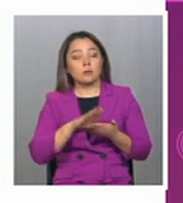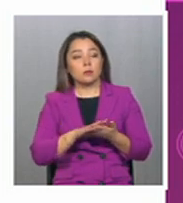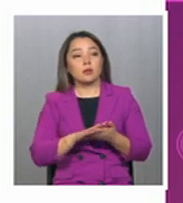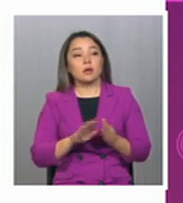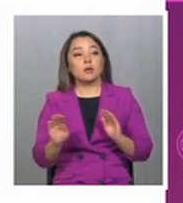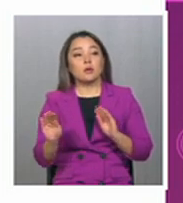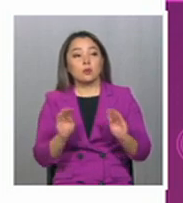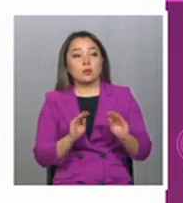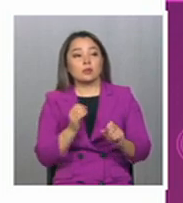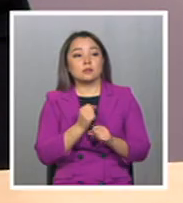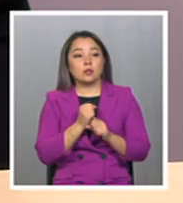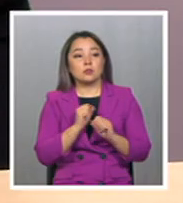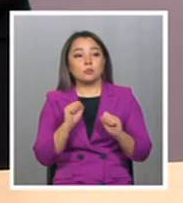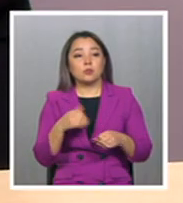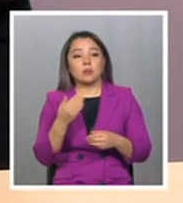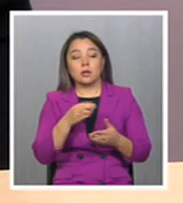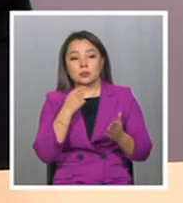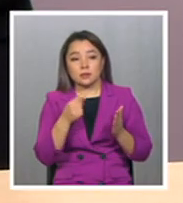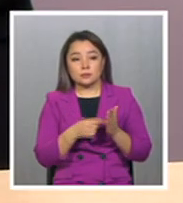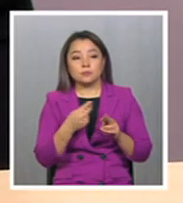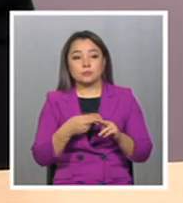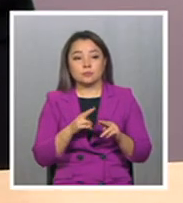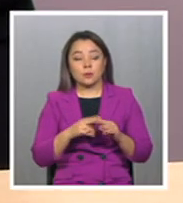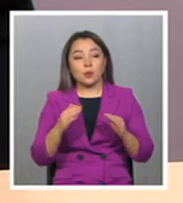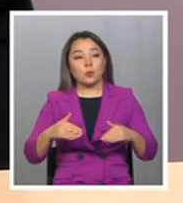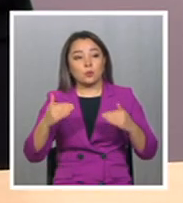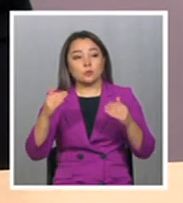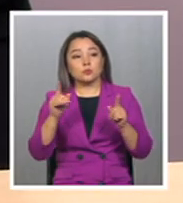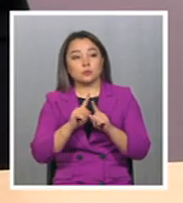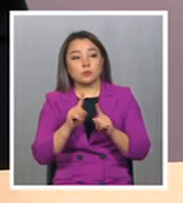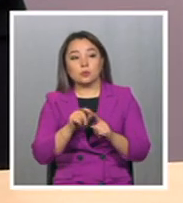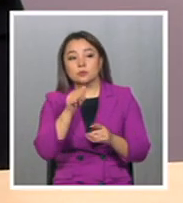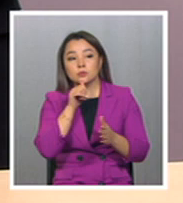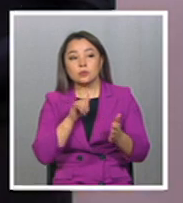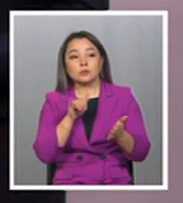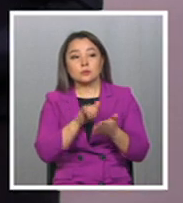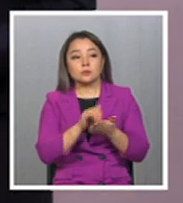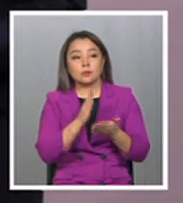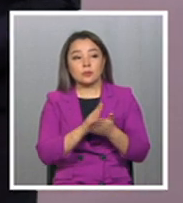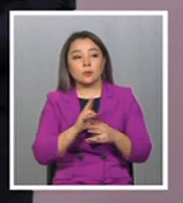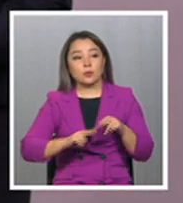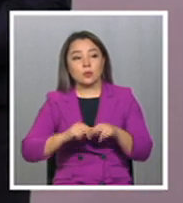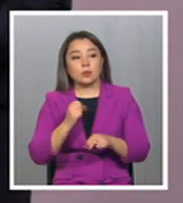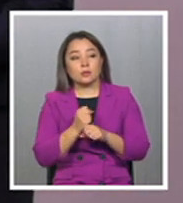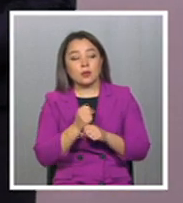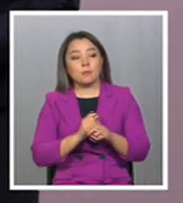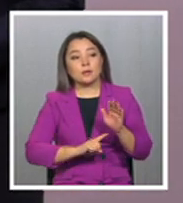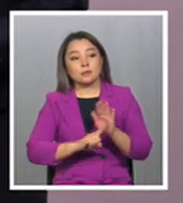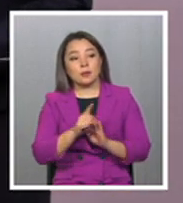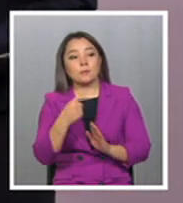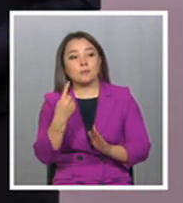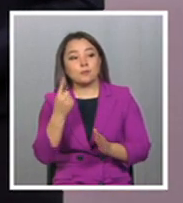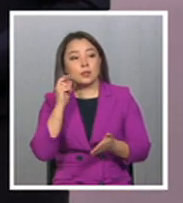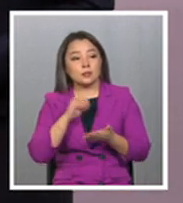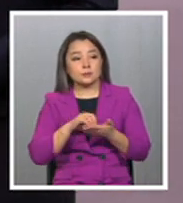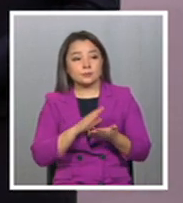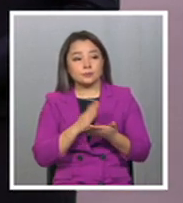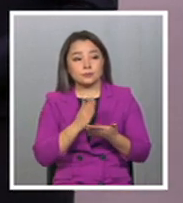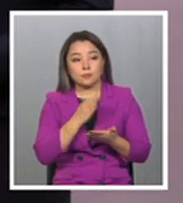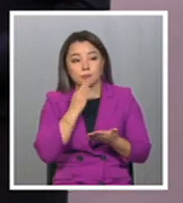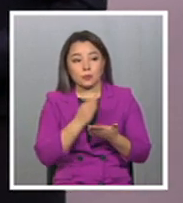құрастыруға болады. Сандарды өсу ретімен құрастырудан бастаймыз. 1 цифрынан